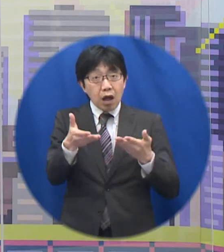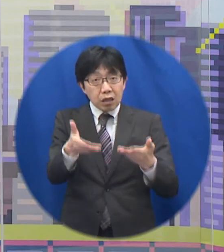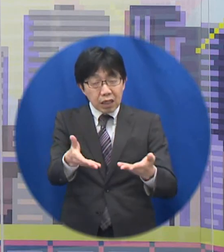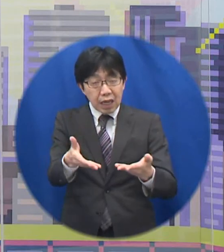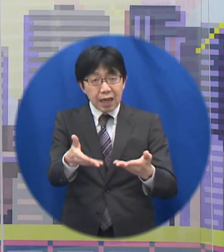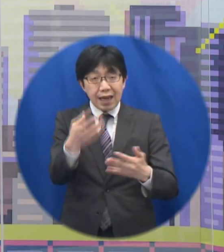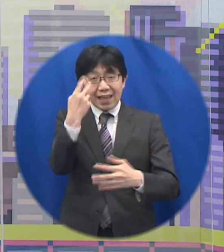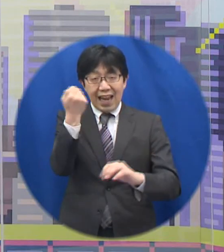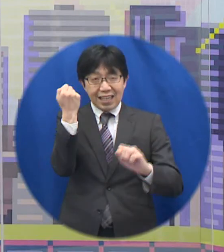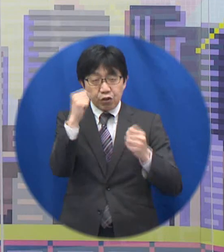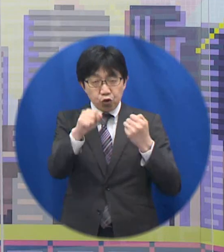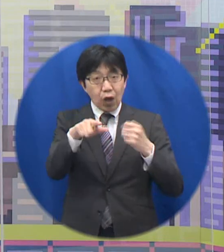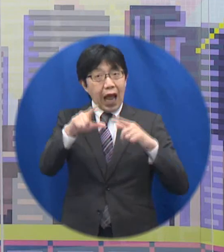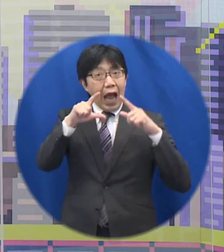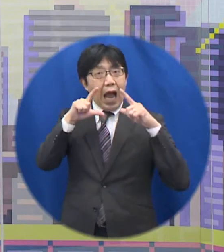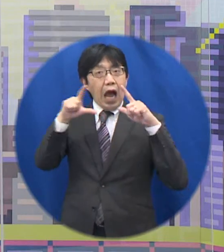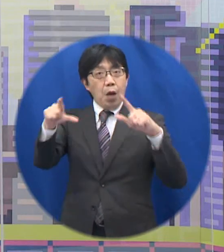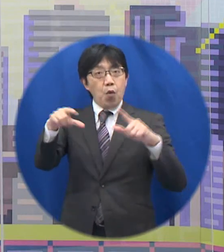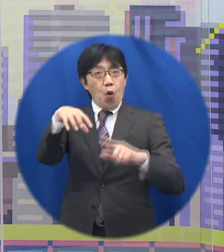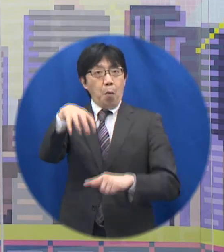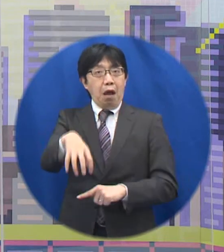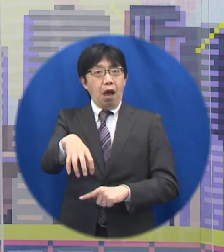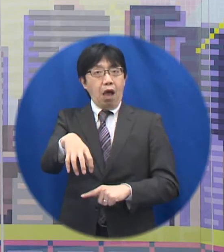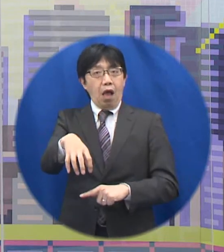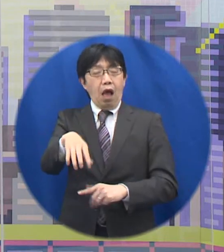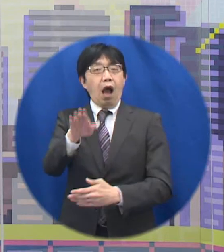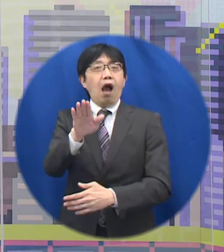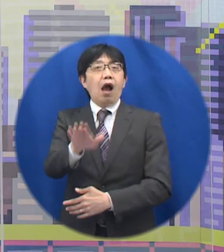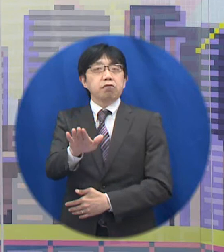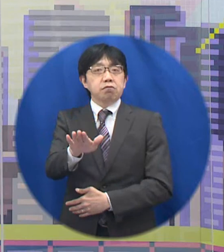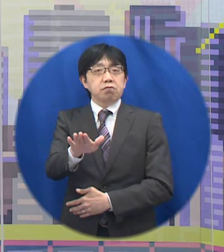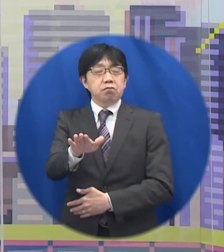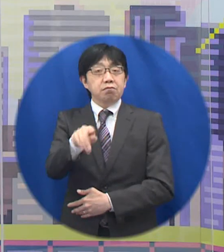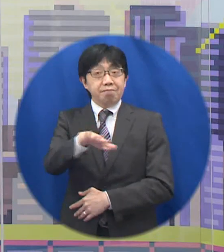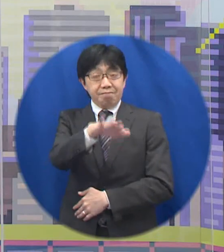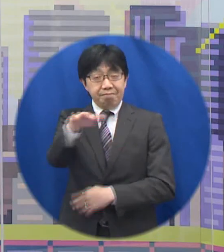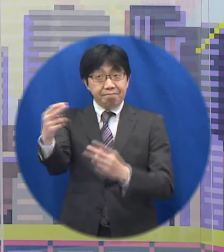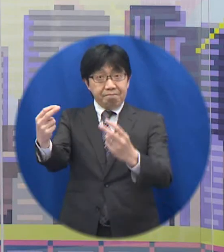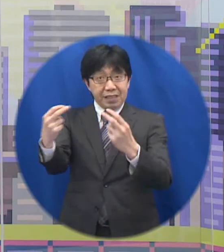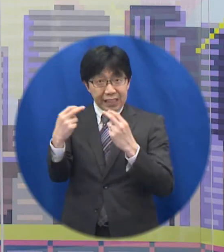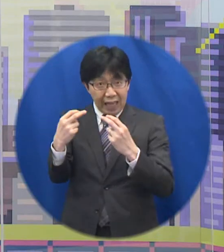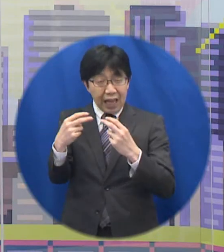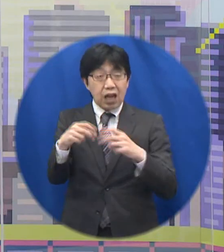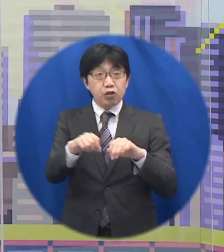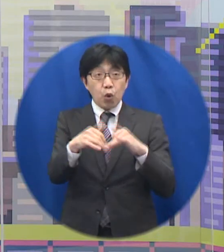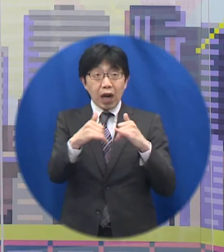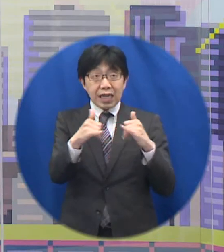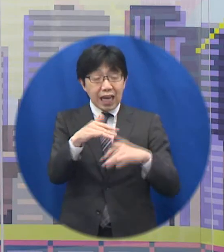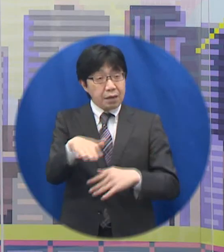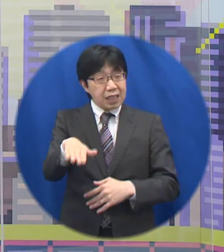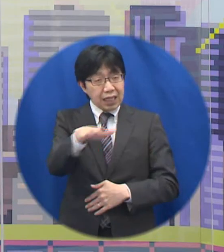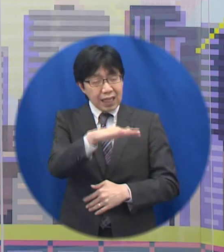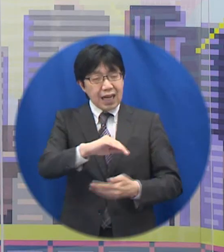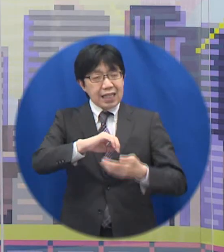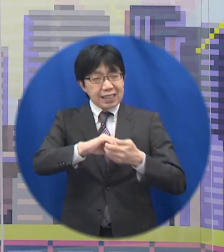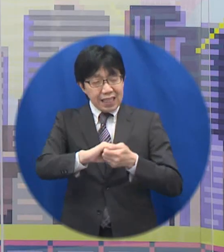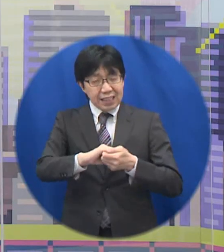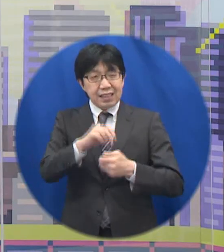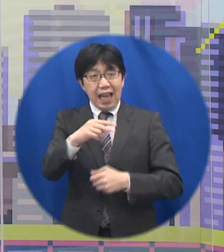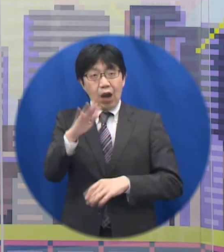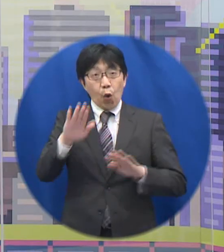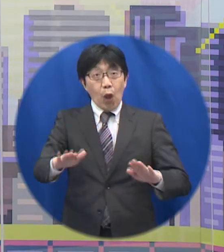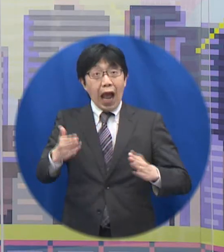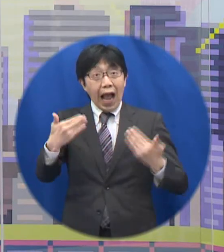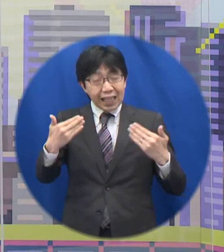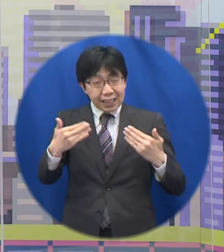作品の発表の場を提供しています。障害のある皆さん、今年の秋はアートに挑